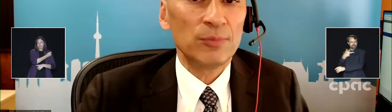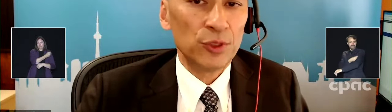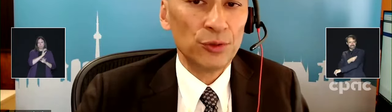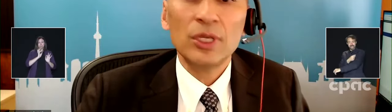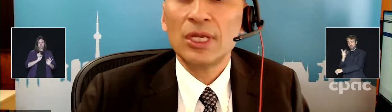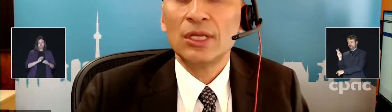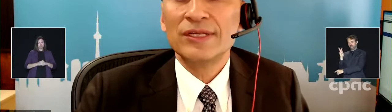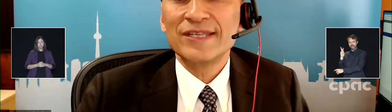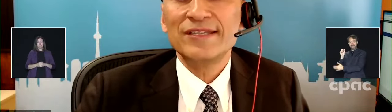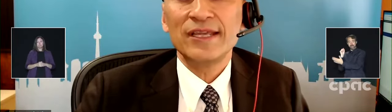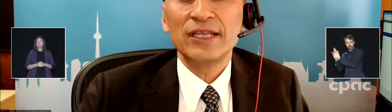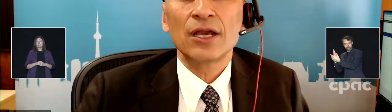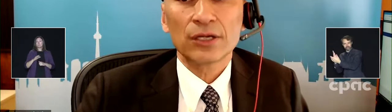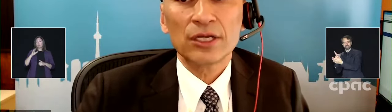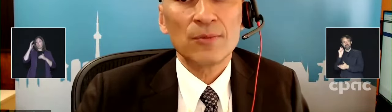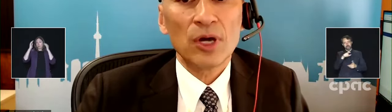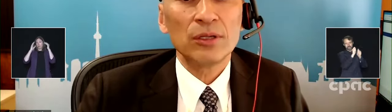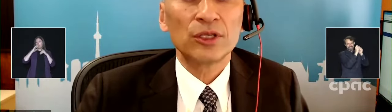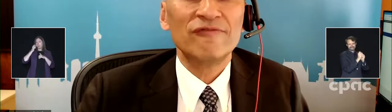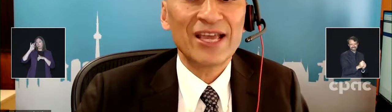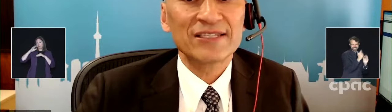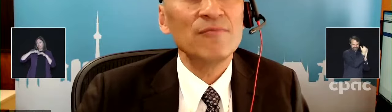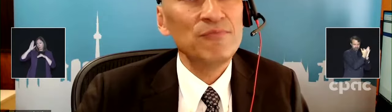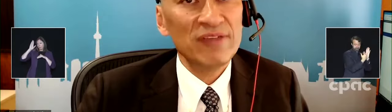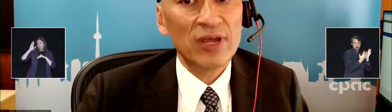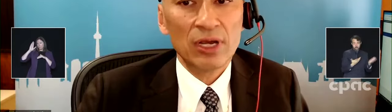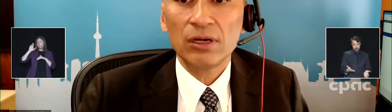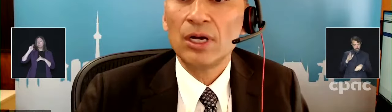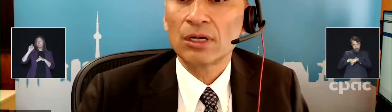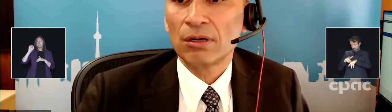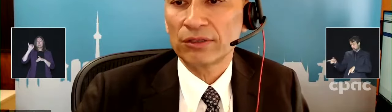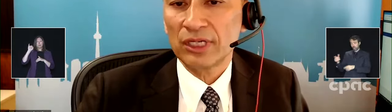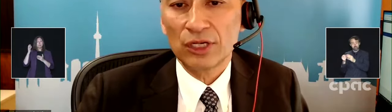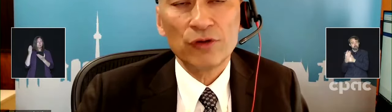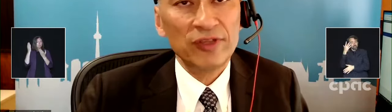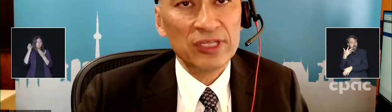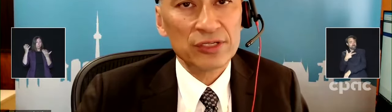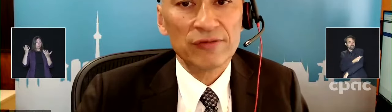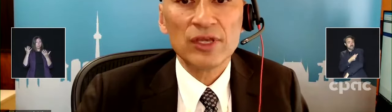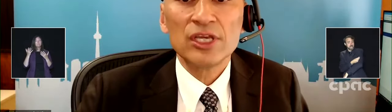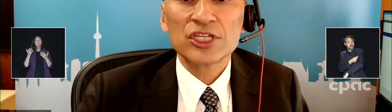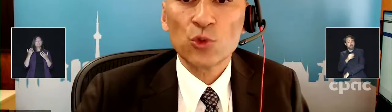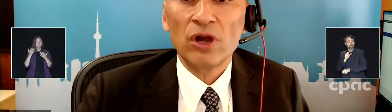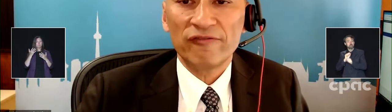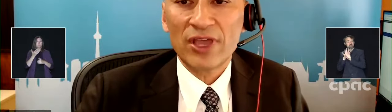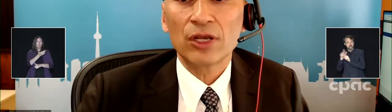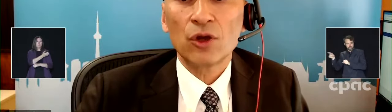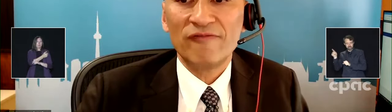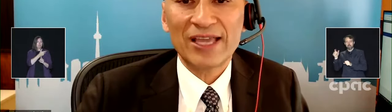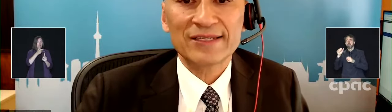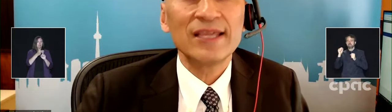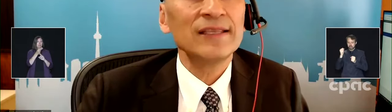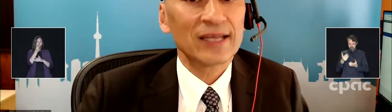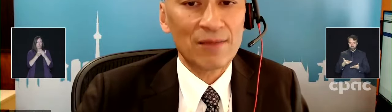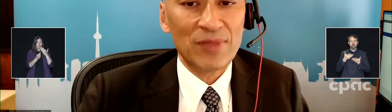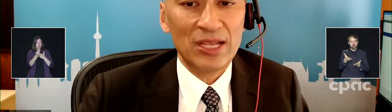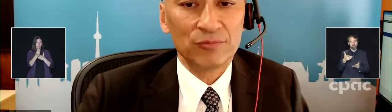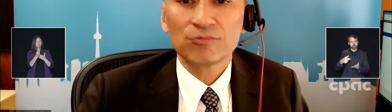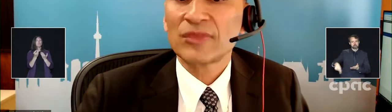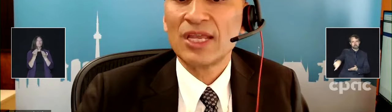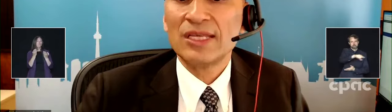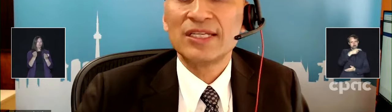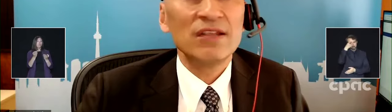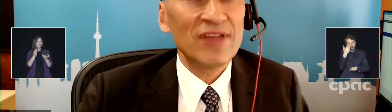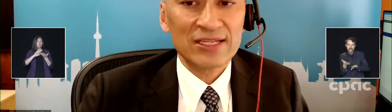18 ans et plus, le CCNI recommande qu'un vaccin bivalent contre la COVID-19 soit offert comme vaccin de